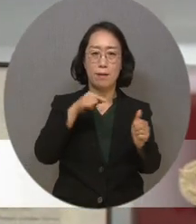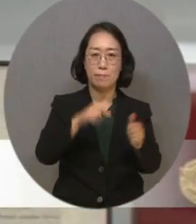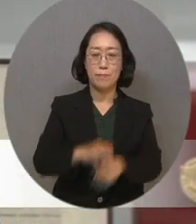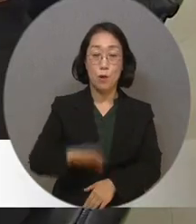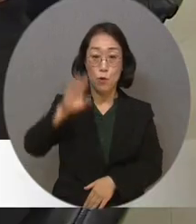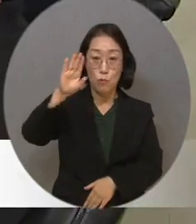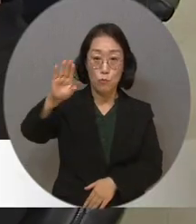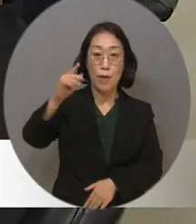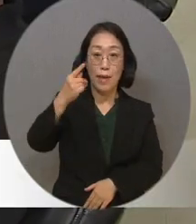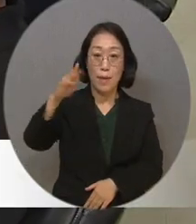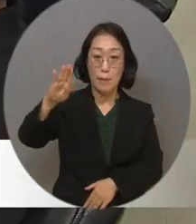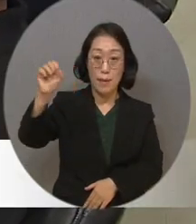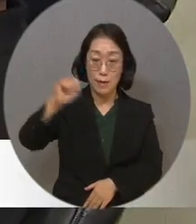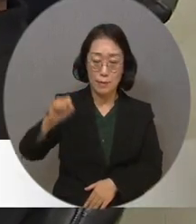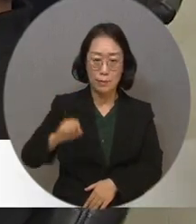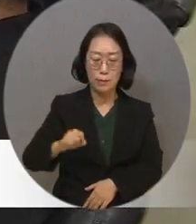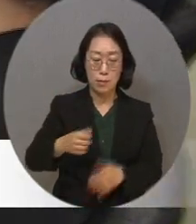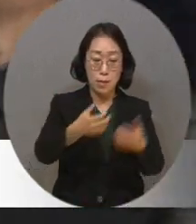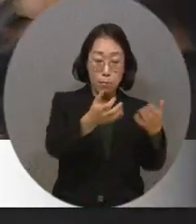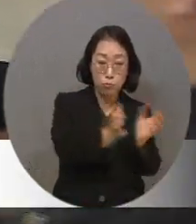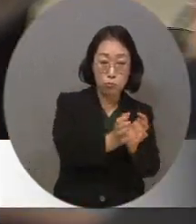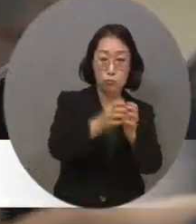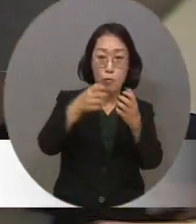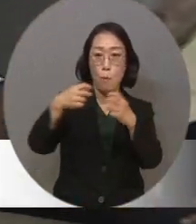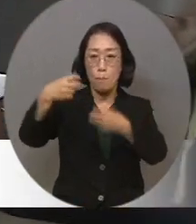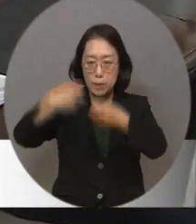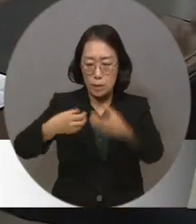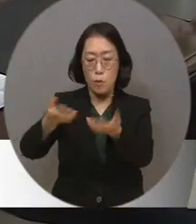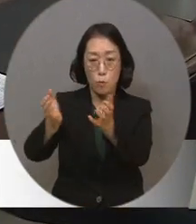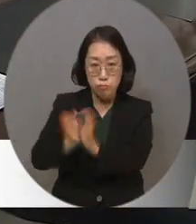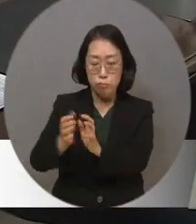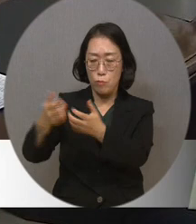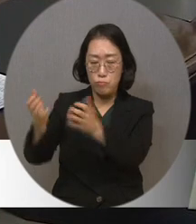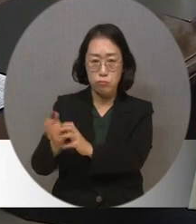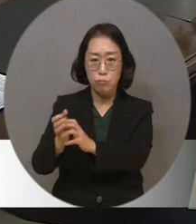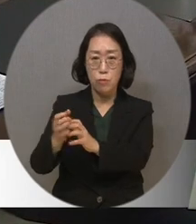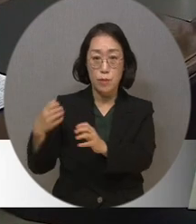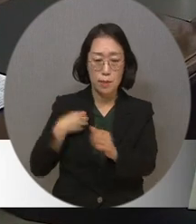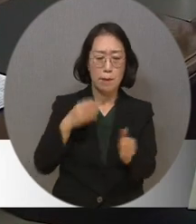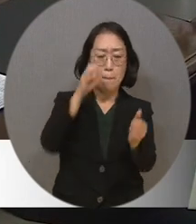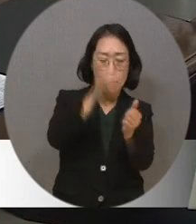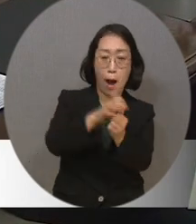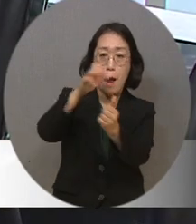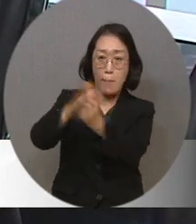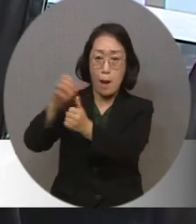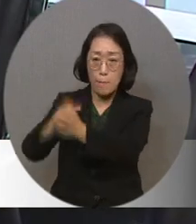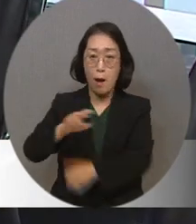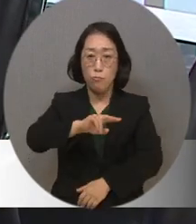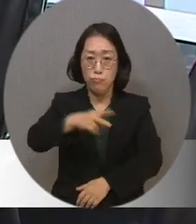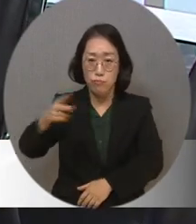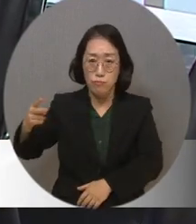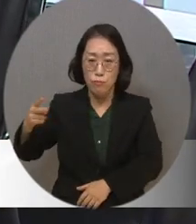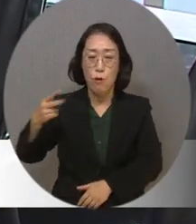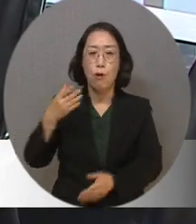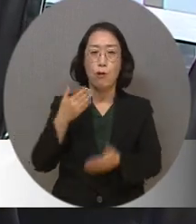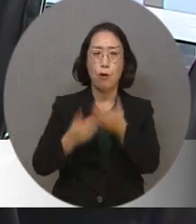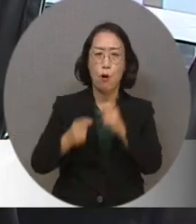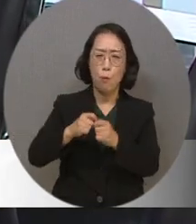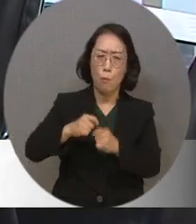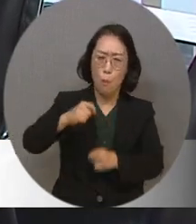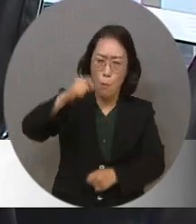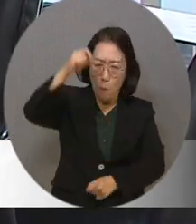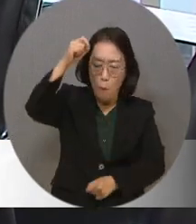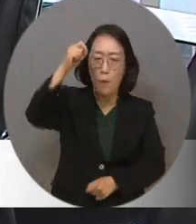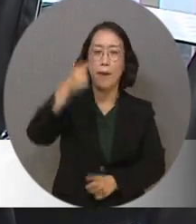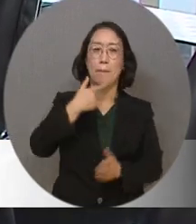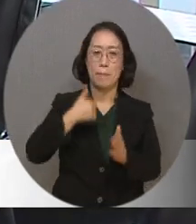이후 KBS 예능국 부장과 미디어 본부장, 예능국 국장, 제작 본부장을 역임하며 방송 현장 전문가로서